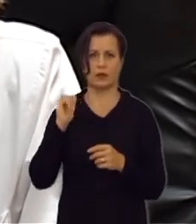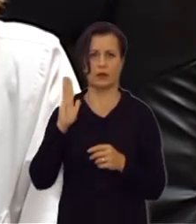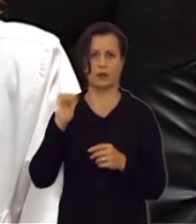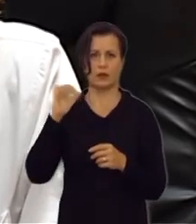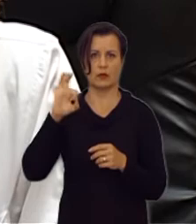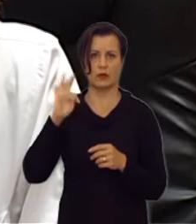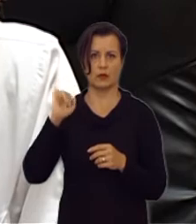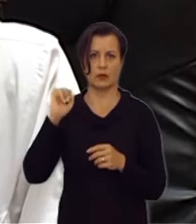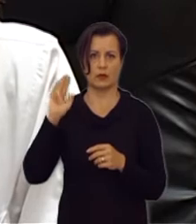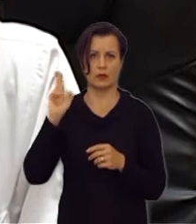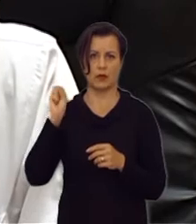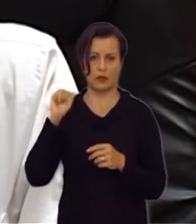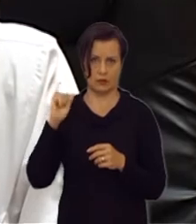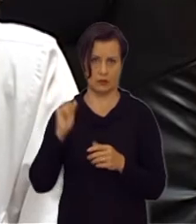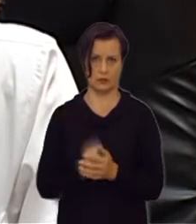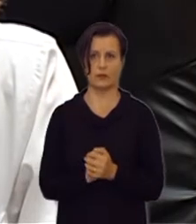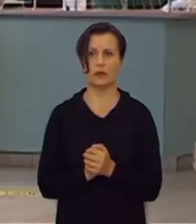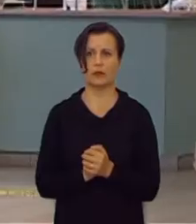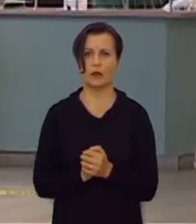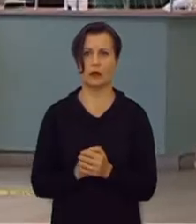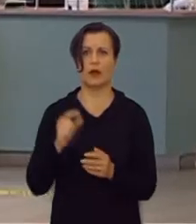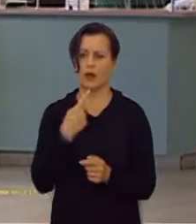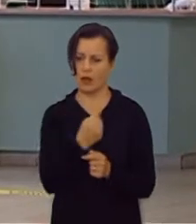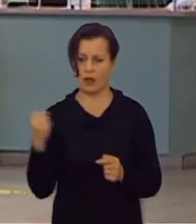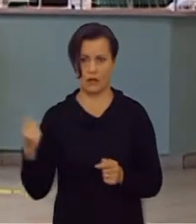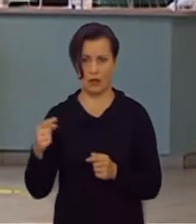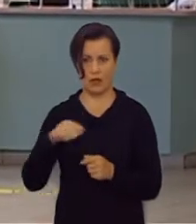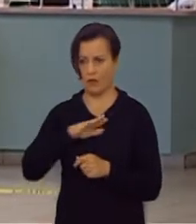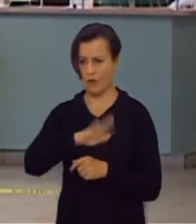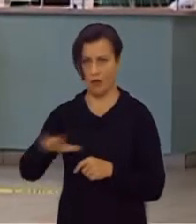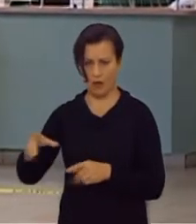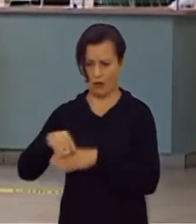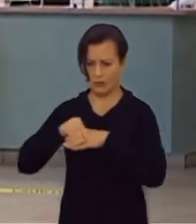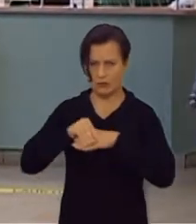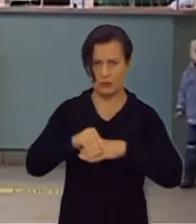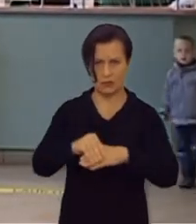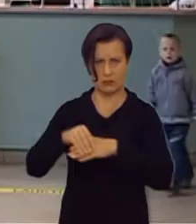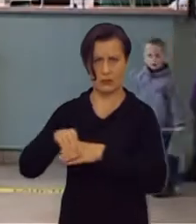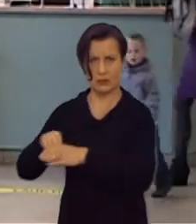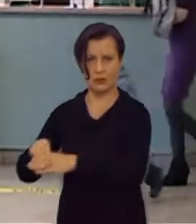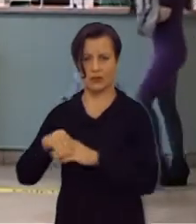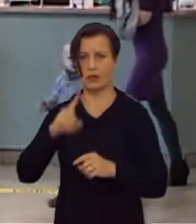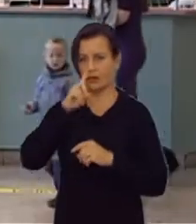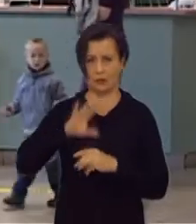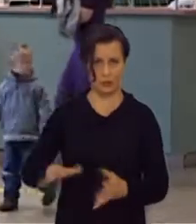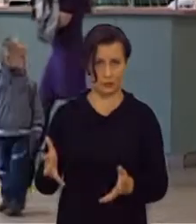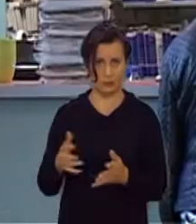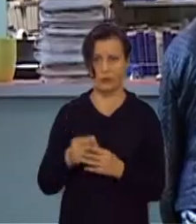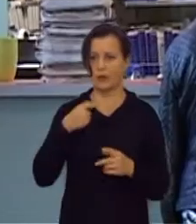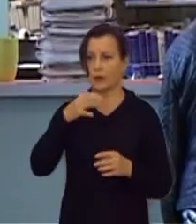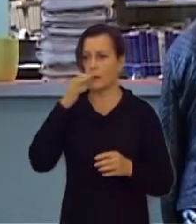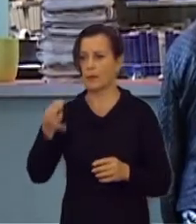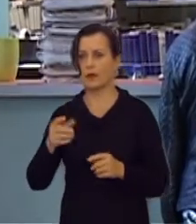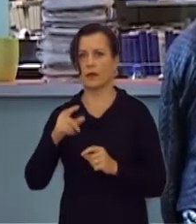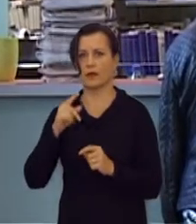neprireikia antibiotikų skirimo. Kiekvieno vaiko už rankos nevedžiosi ir nepasakysi,